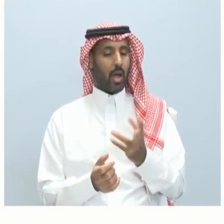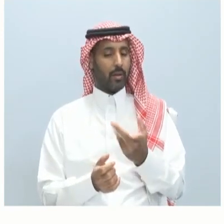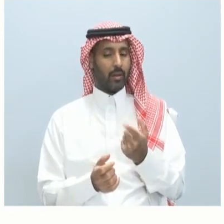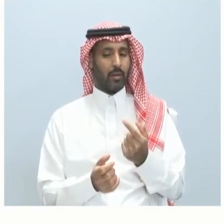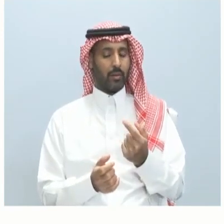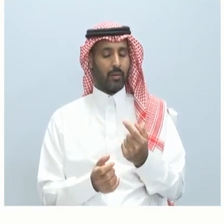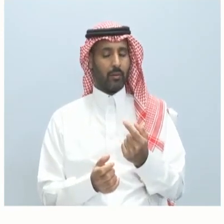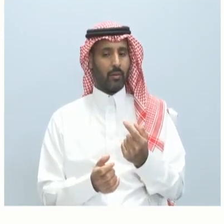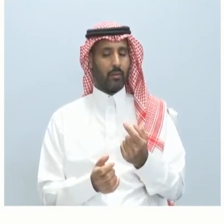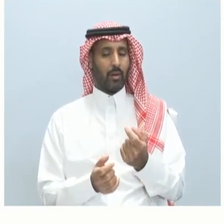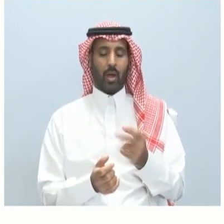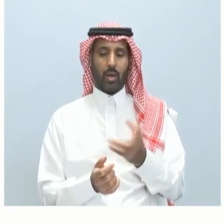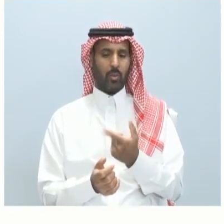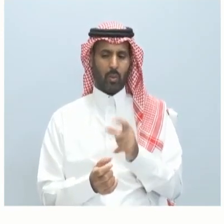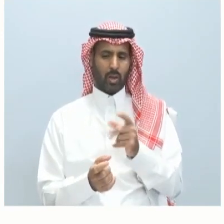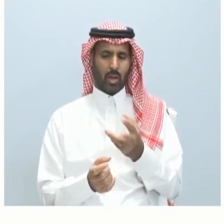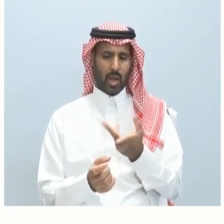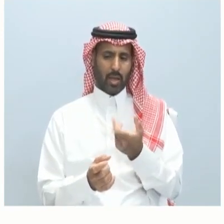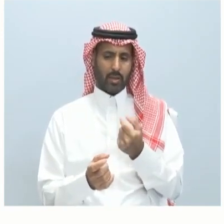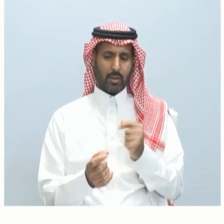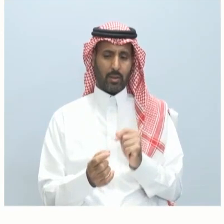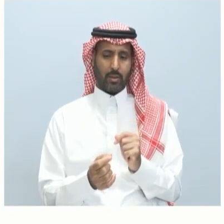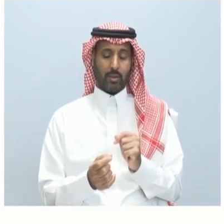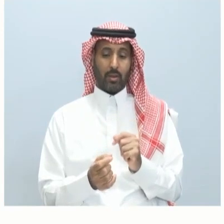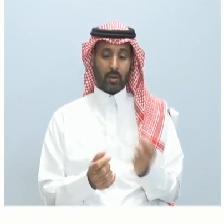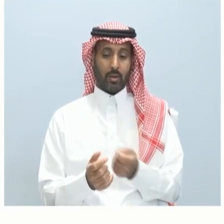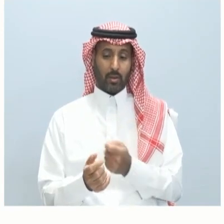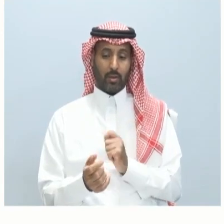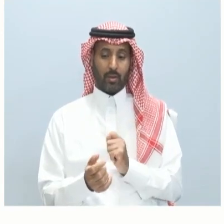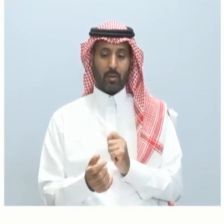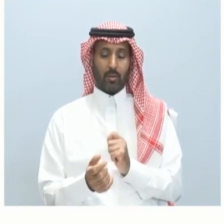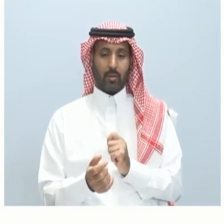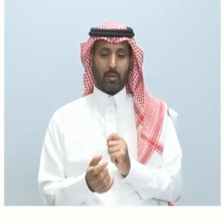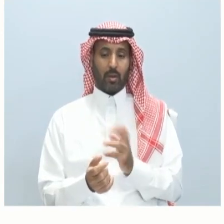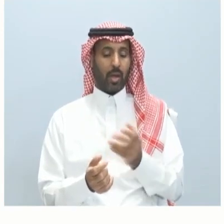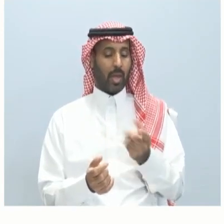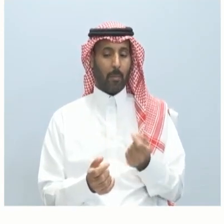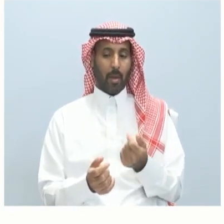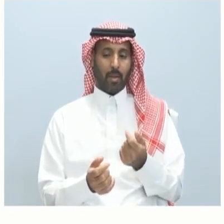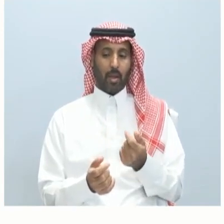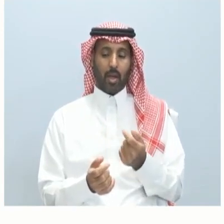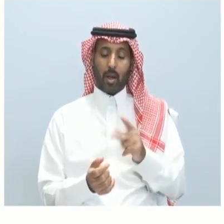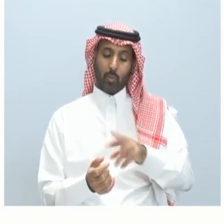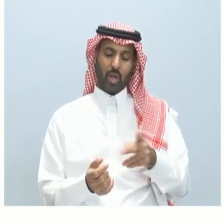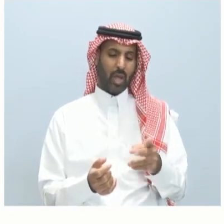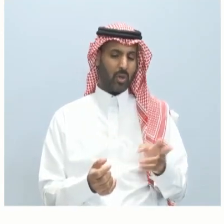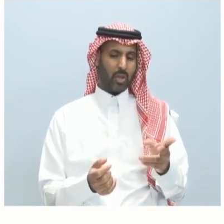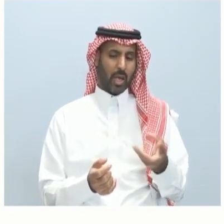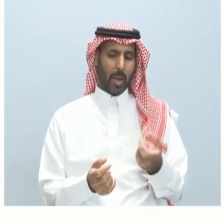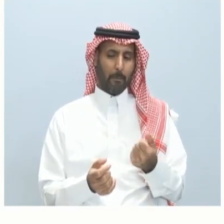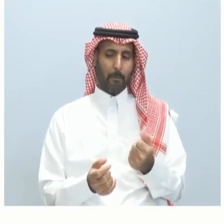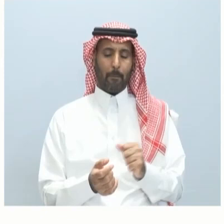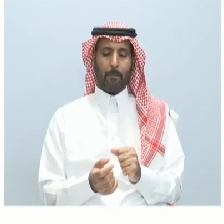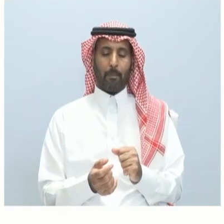ماذا اي معادله يطلب مننا حلها المطلوب ايجاد قيمه المتغير نريد ان